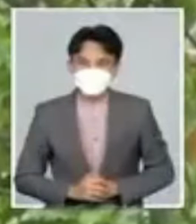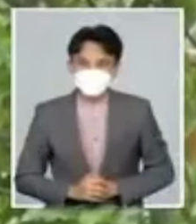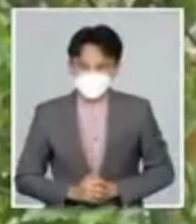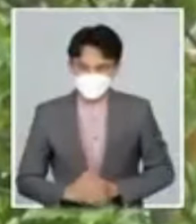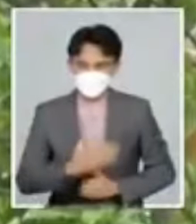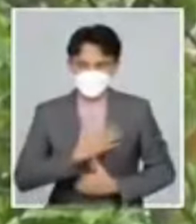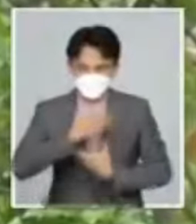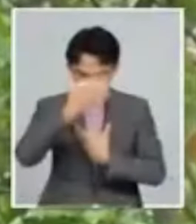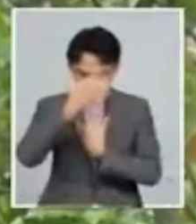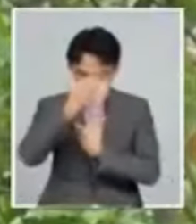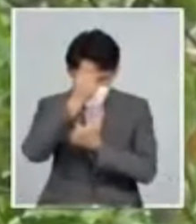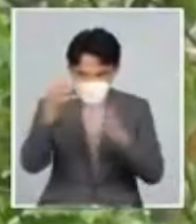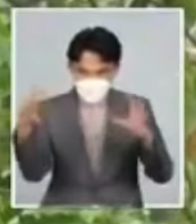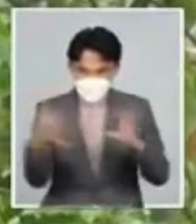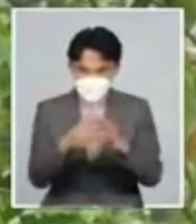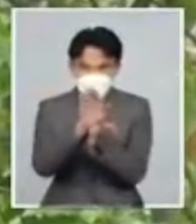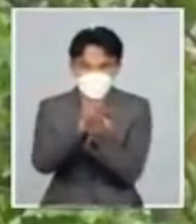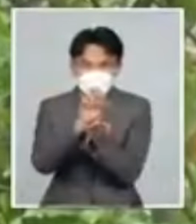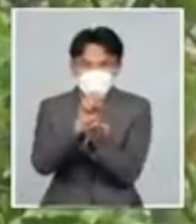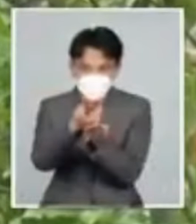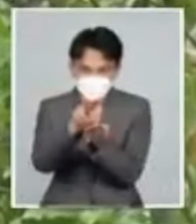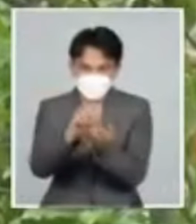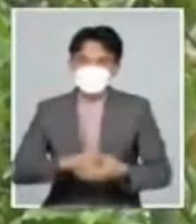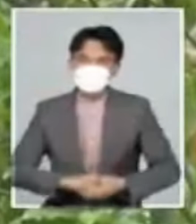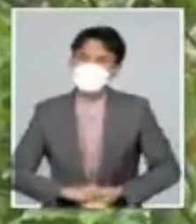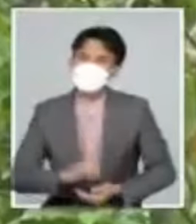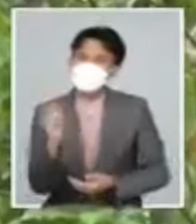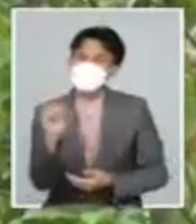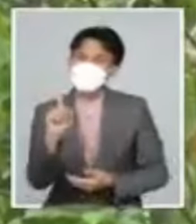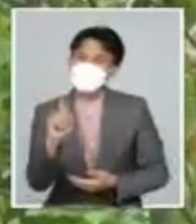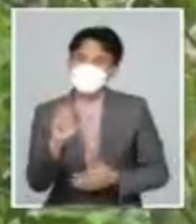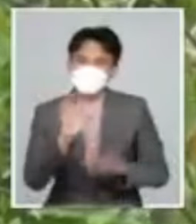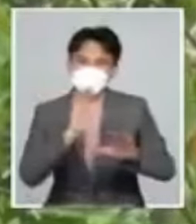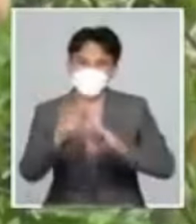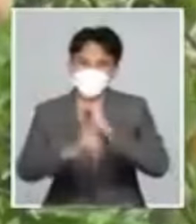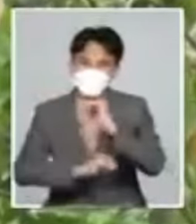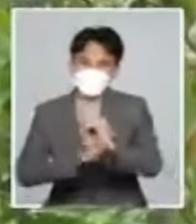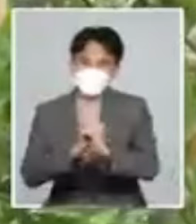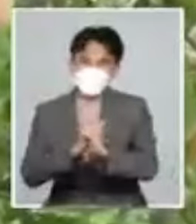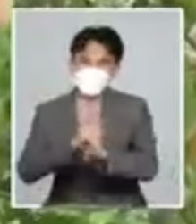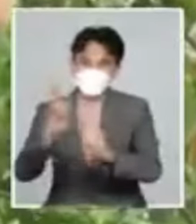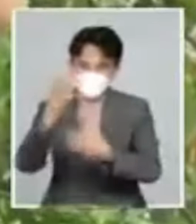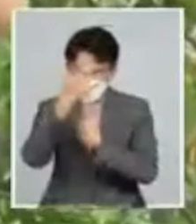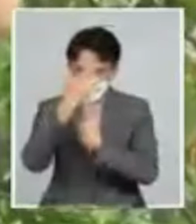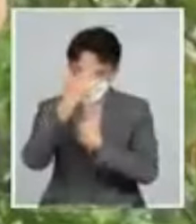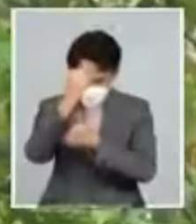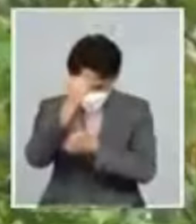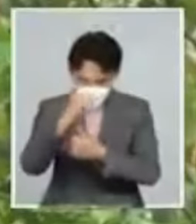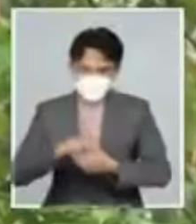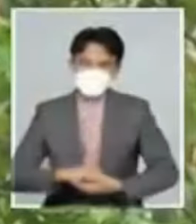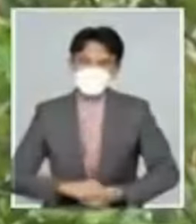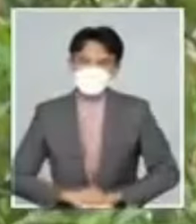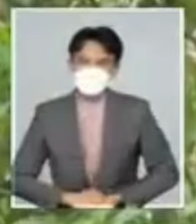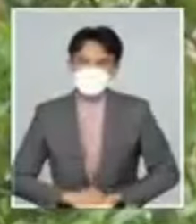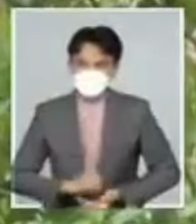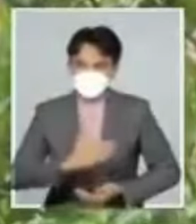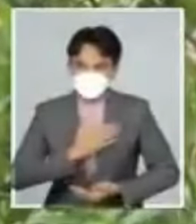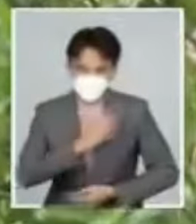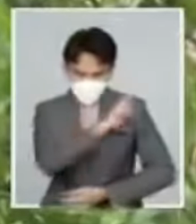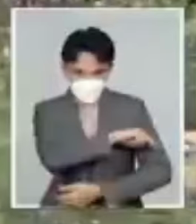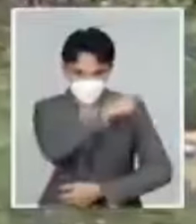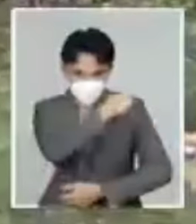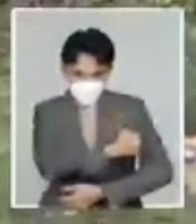ผมมีความสนใจในตัวเงินตัวทองนะครับตั้งแต่น่าจะผ่านมาสัก6ปีแล้วแล้วก็ตอนที่ทำตัวนี้ตอนแรกเนี่ยก็คือเราเป็นสัตวแ